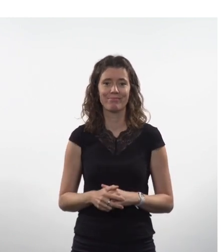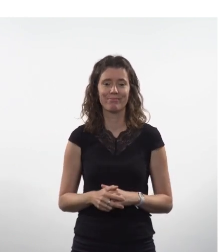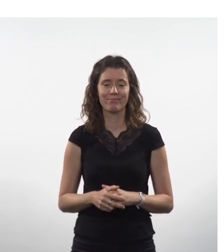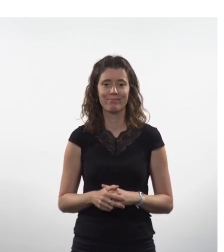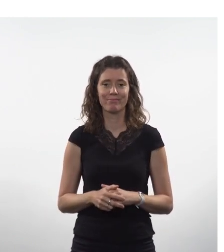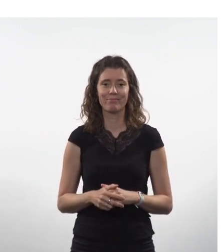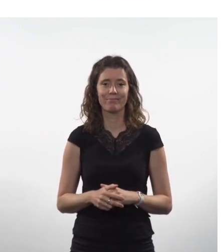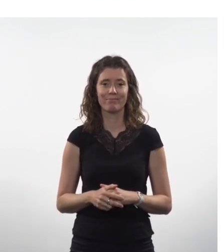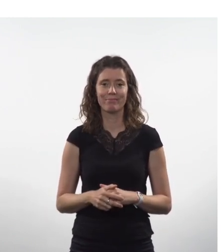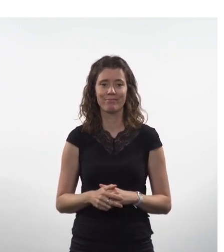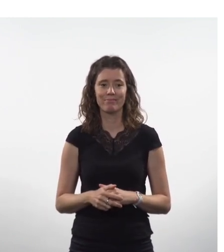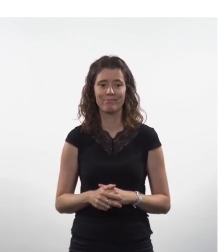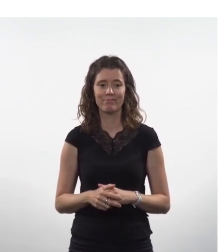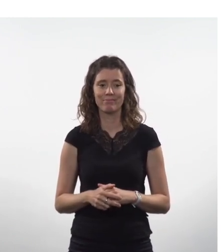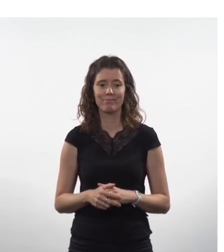Alors,